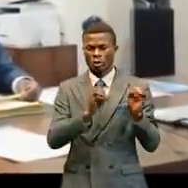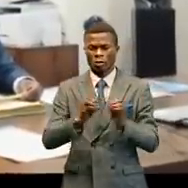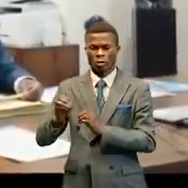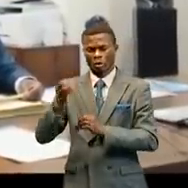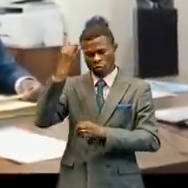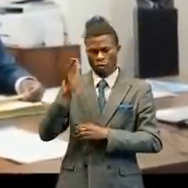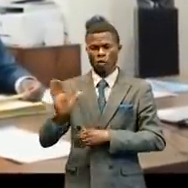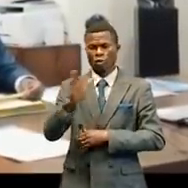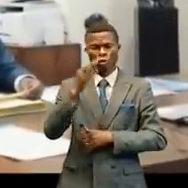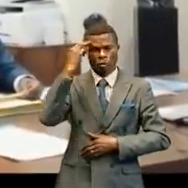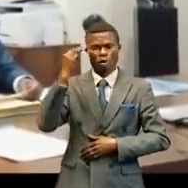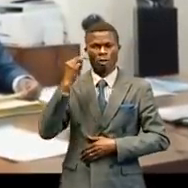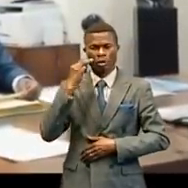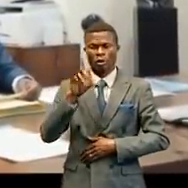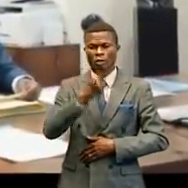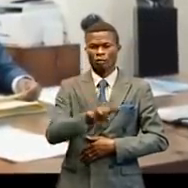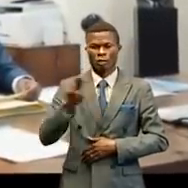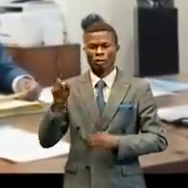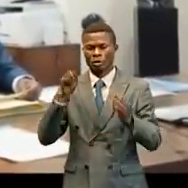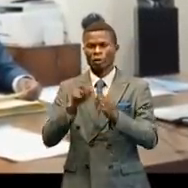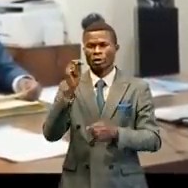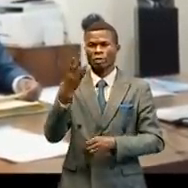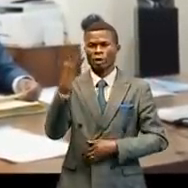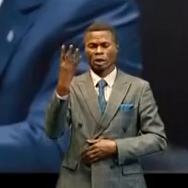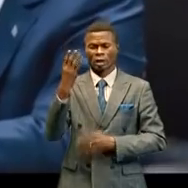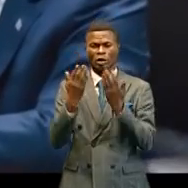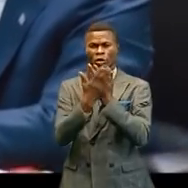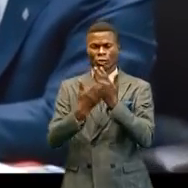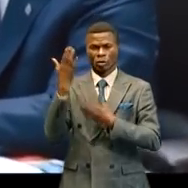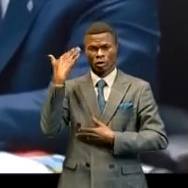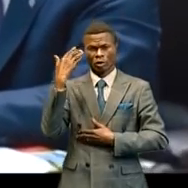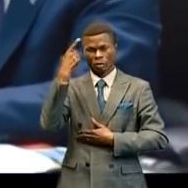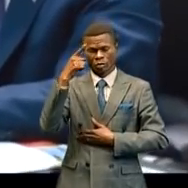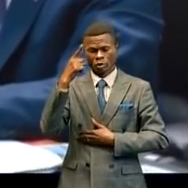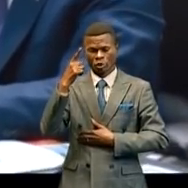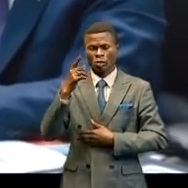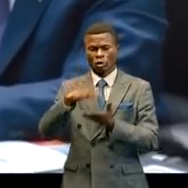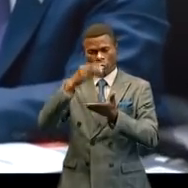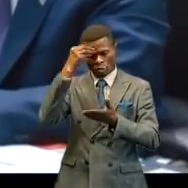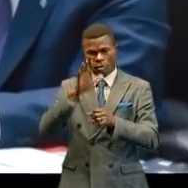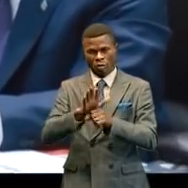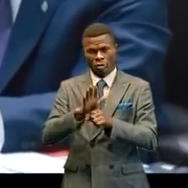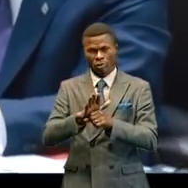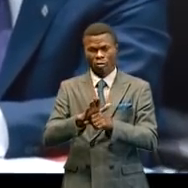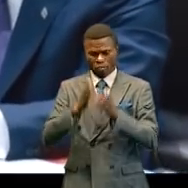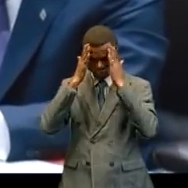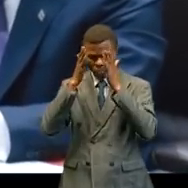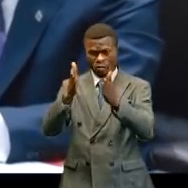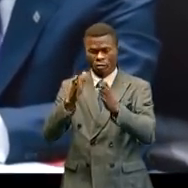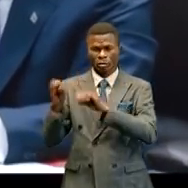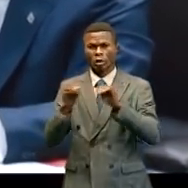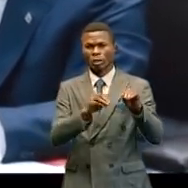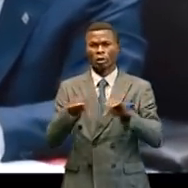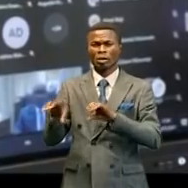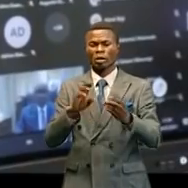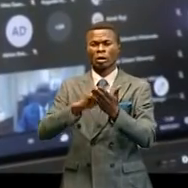leur intention du 22 au 24 juillet dernier pour se ressourcer et s'est focalisé sur la mise en